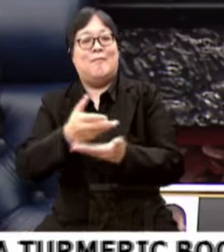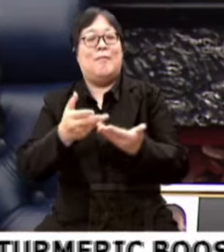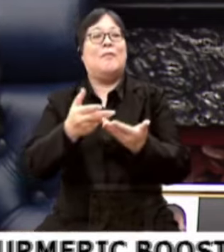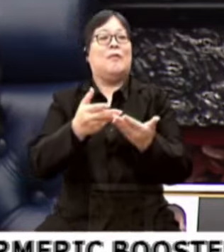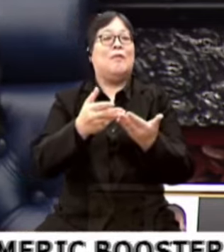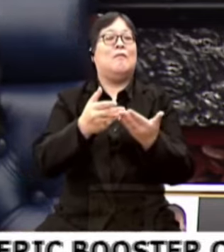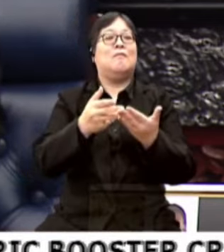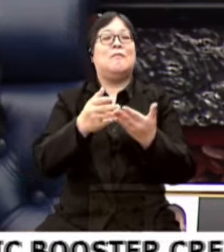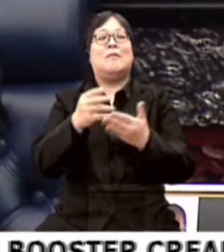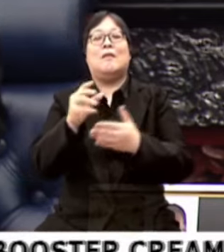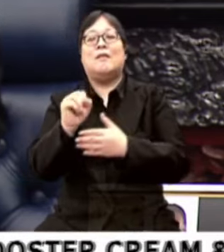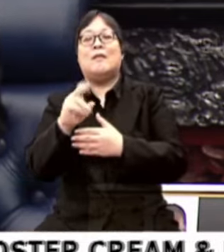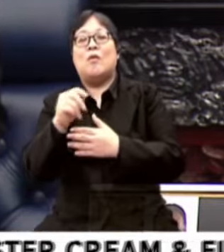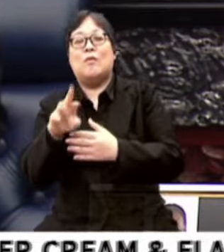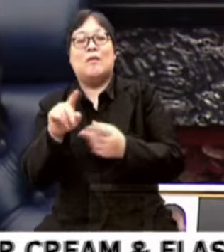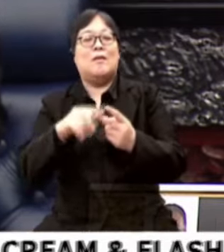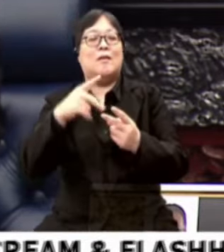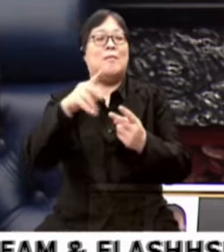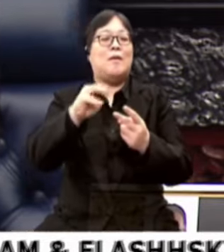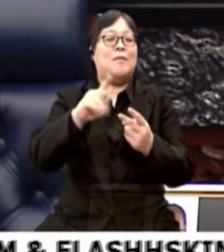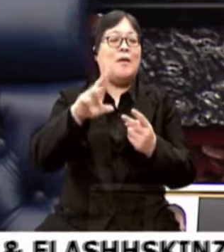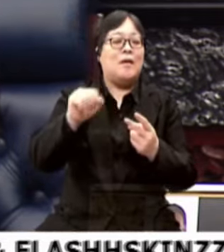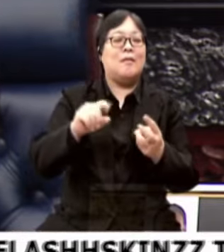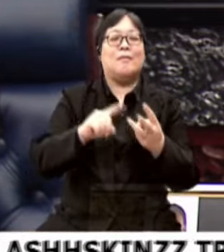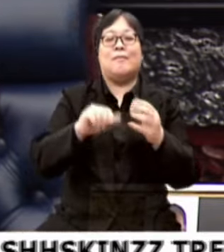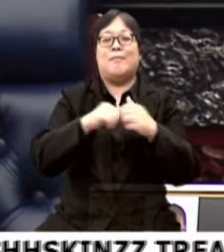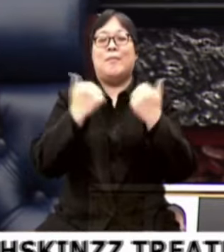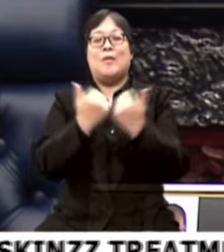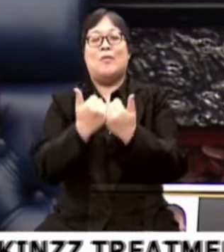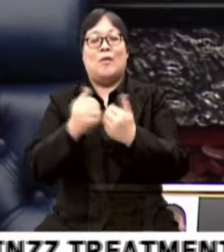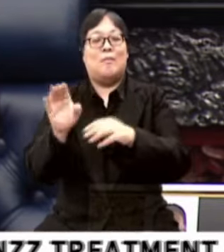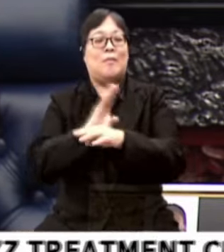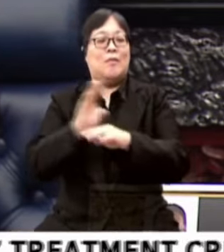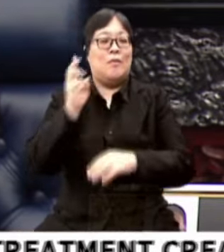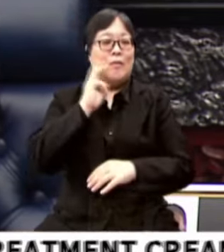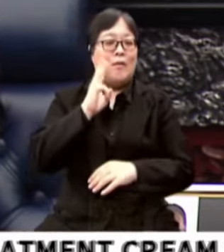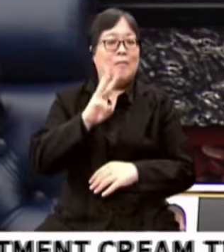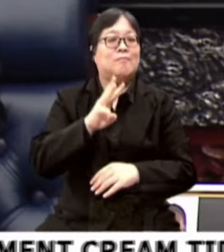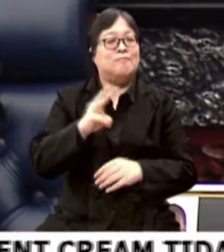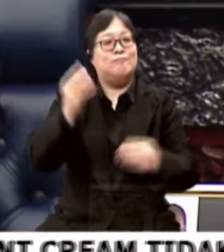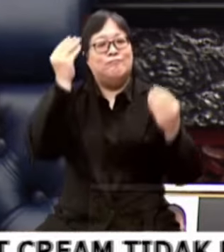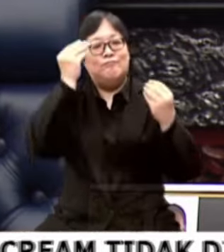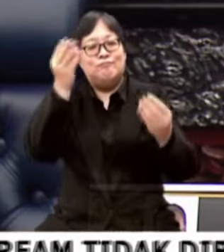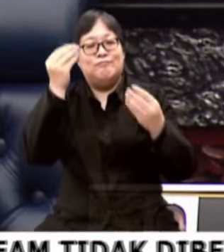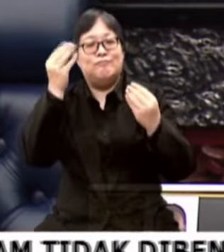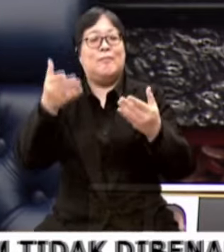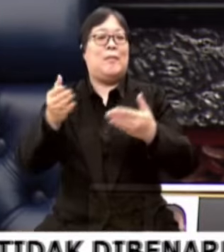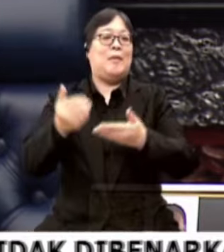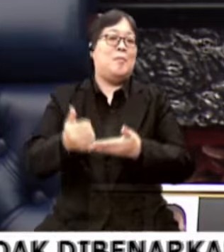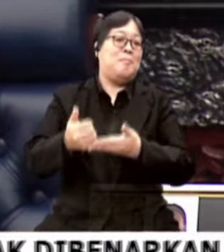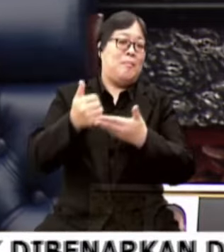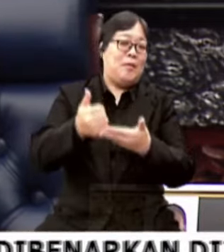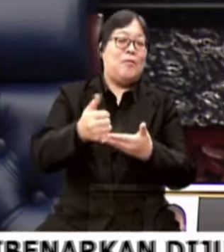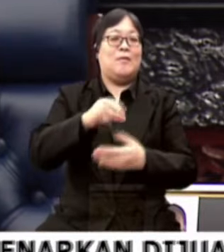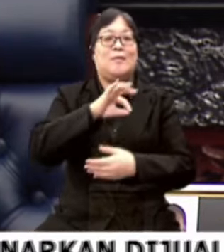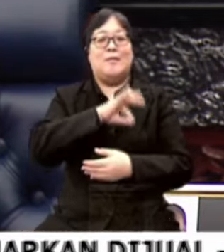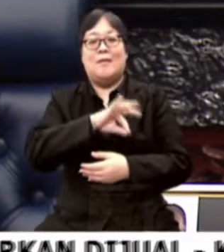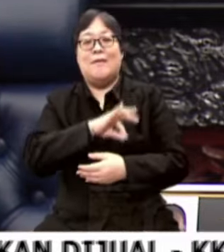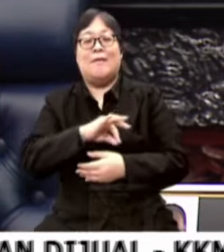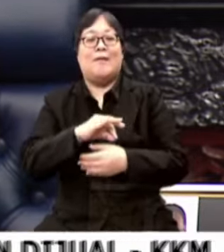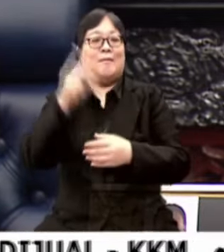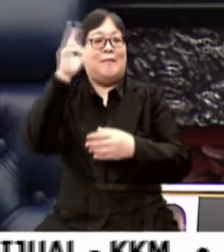pemain-pemain sektor pmks termasuk persatuan persatuan Usahawan wanita bagi menyalurkan maklumat berkaitan bantuan dan insentif